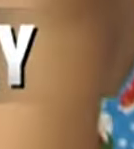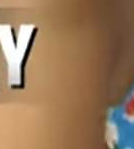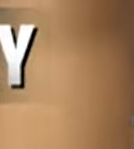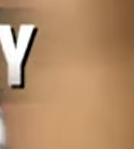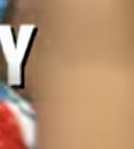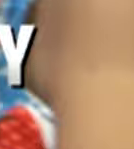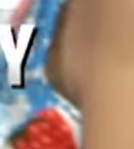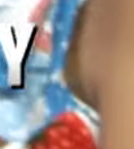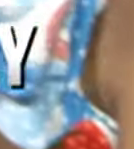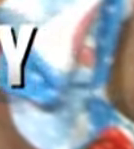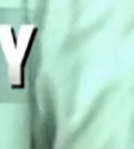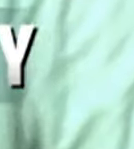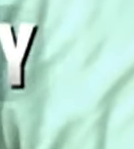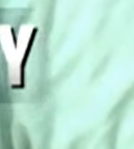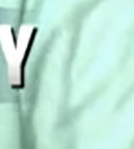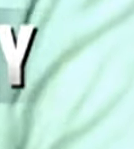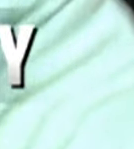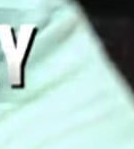pagkaantala ng pagtayo.